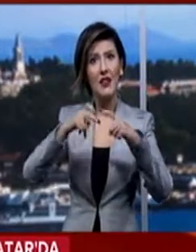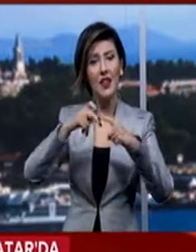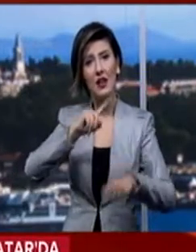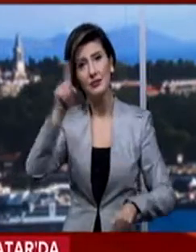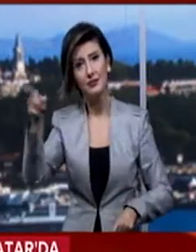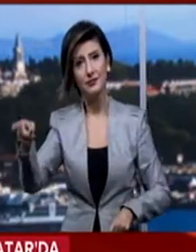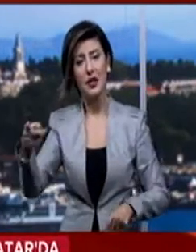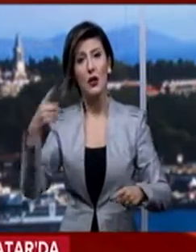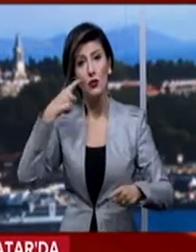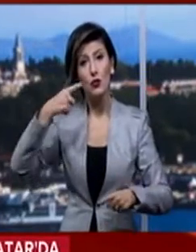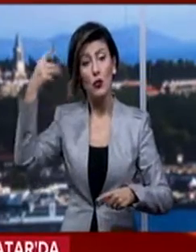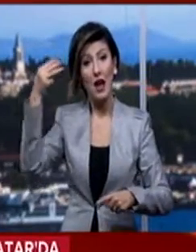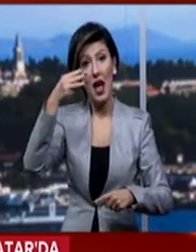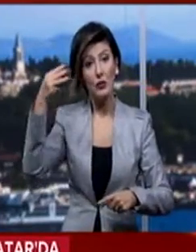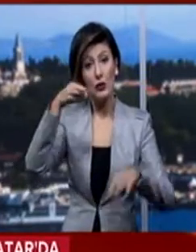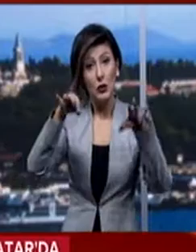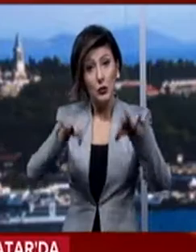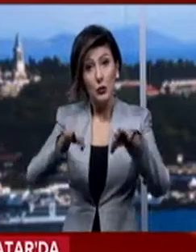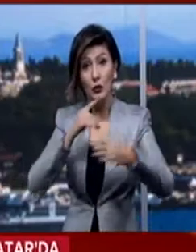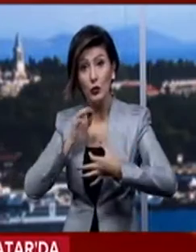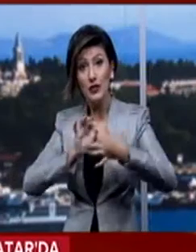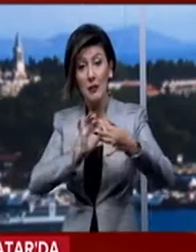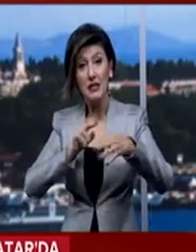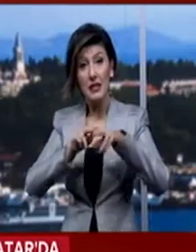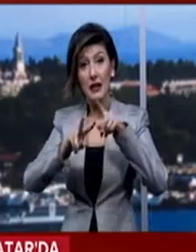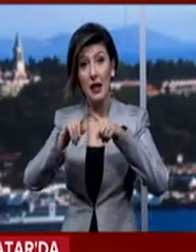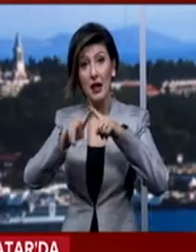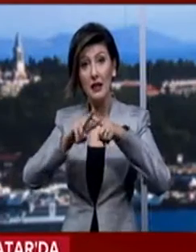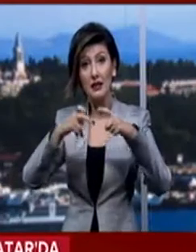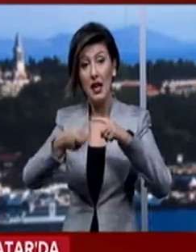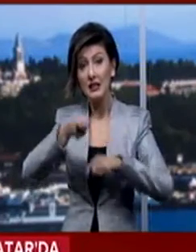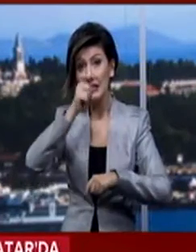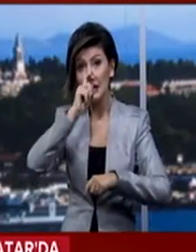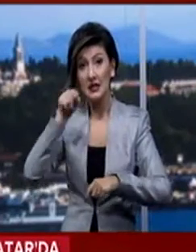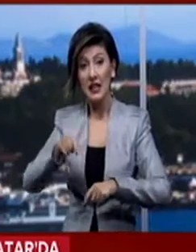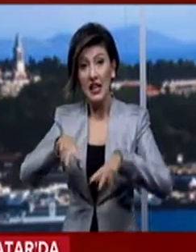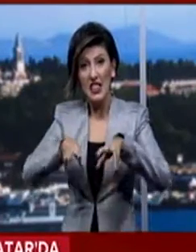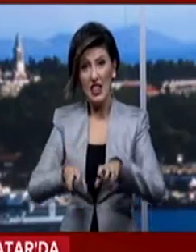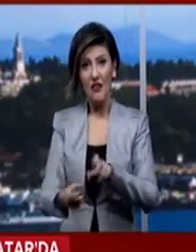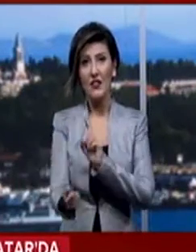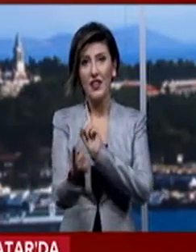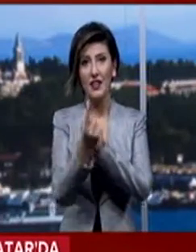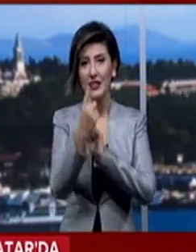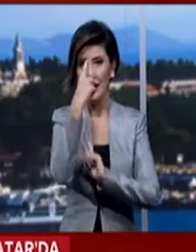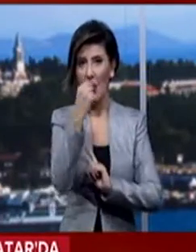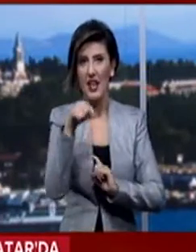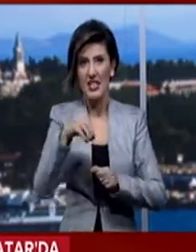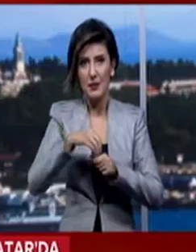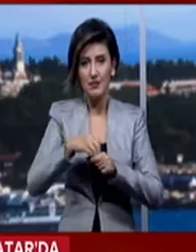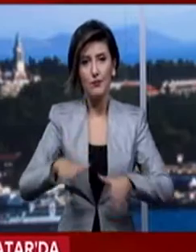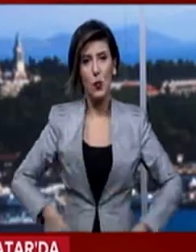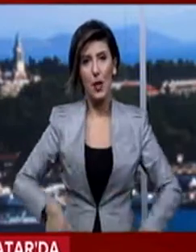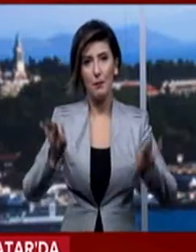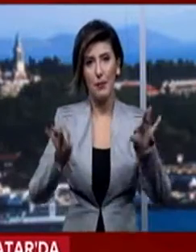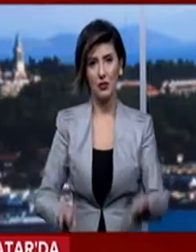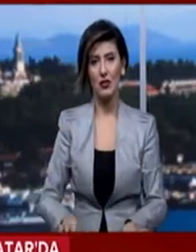Katar'a geçti. Cumhurbaşkanı Erdoğan'ın bugünkü temasları Katar Emirliği Emirlik Divanı'nda resmi karşılama töreniyle